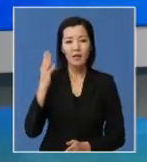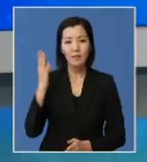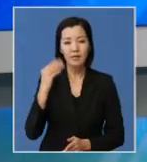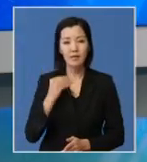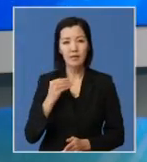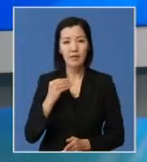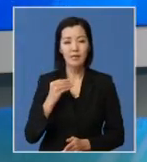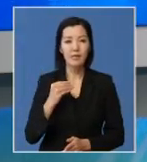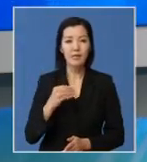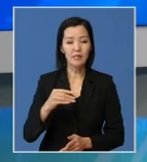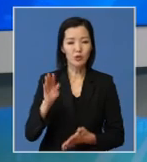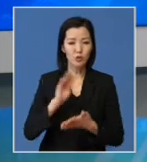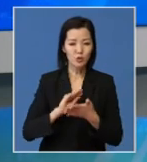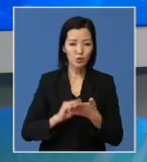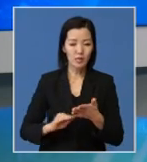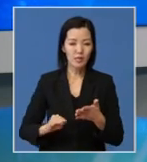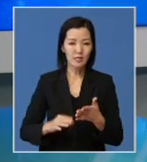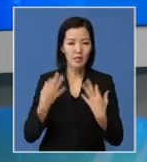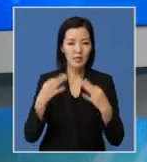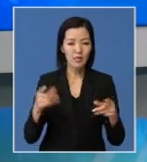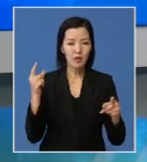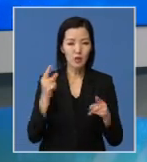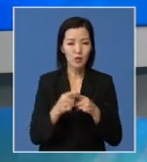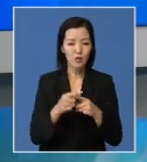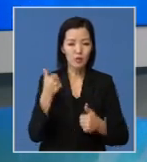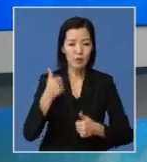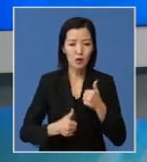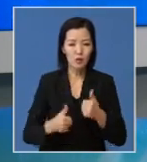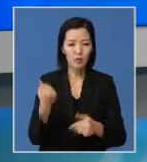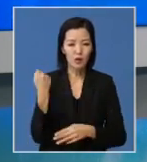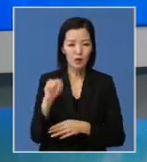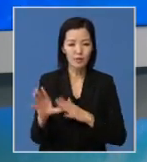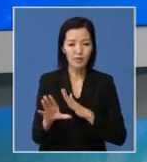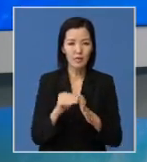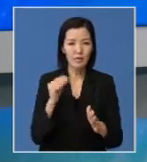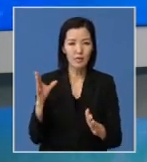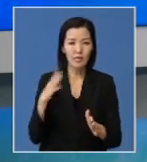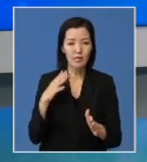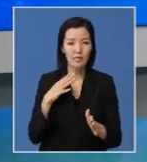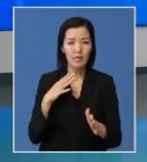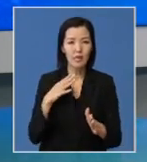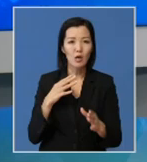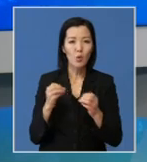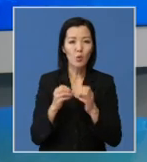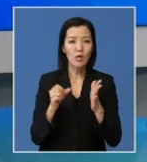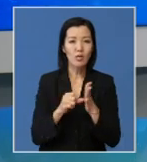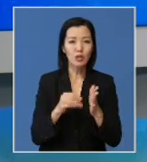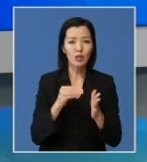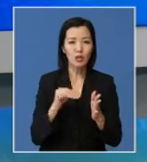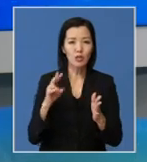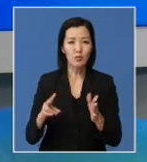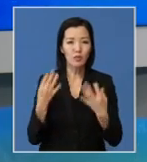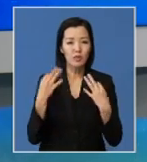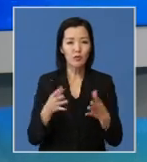Алматыда отандық бақ өкілдері арасында өткен еркін сөз байқауының жеңімпаздары анықталды. Түркі тілдес журналистер қорының ұйымдастыруымен өткен шара